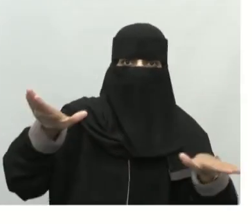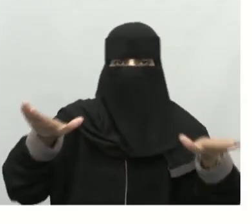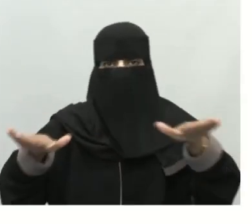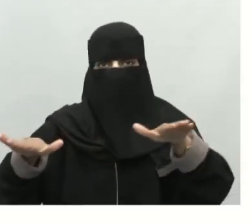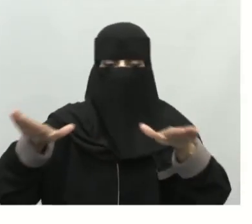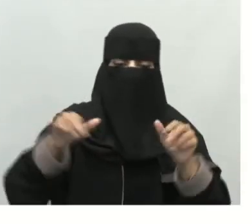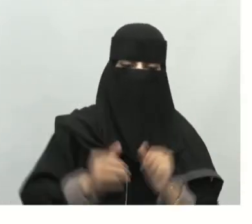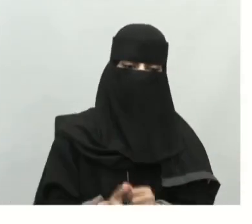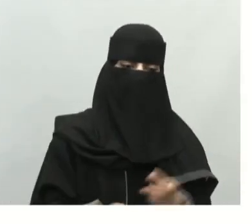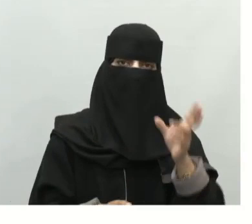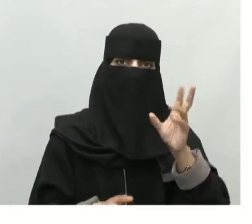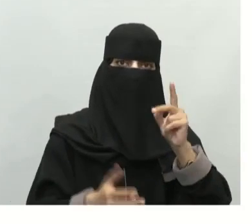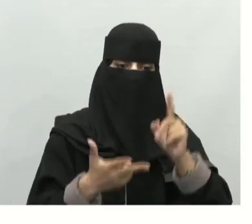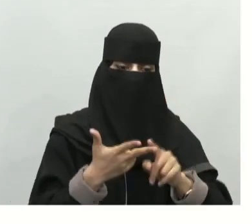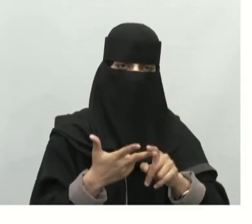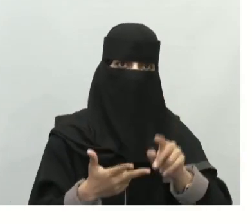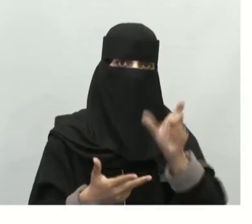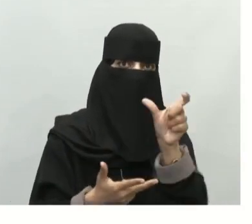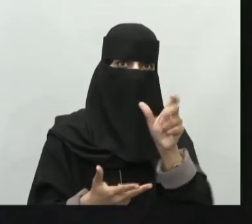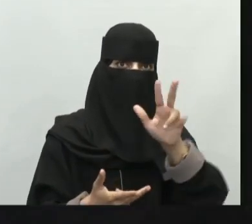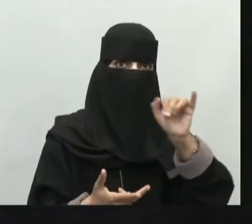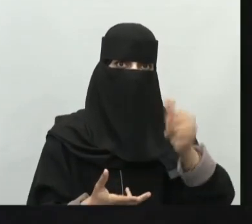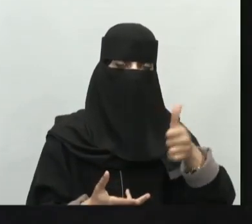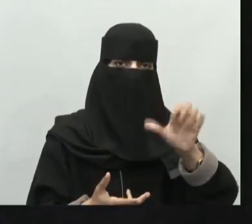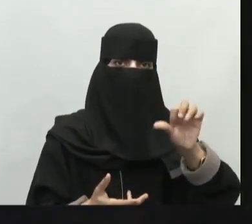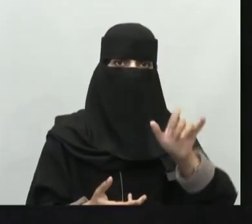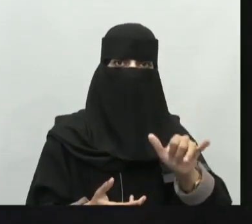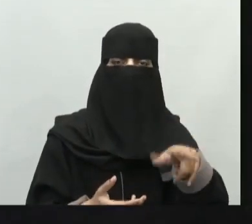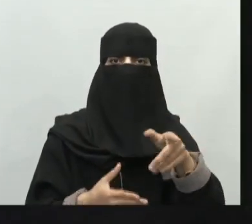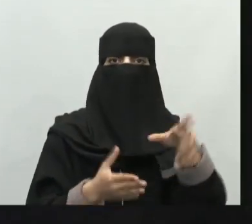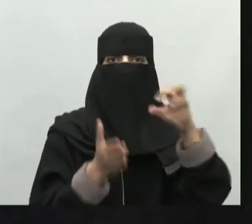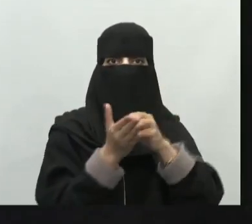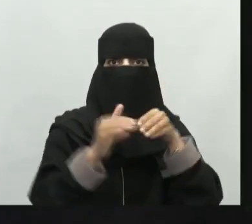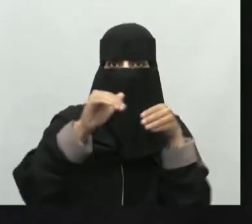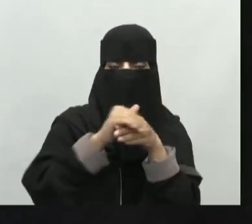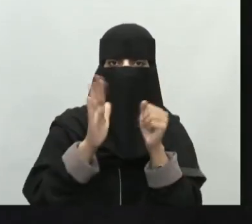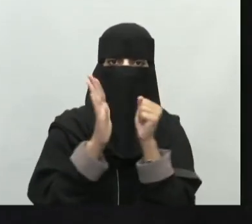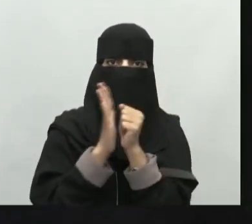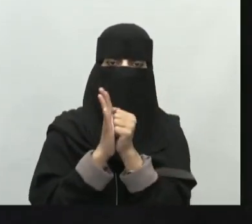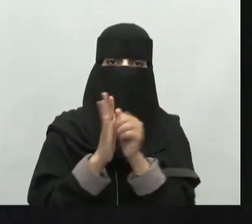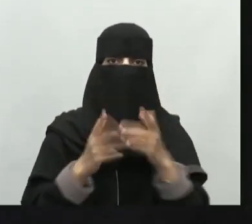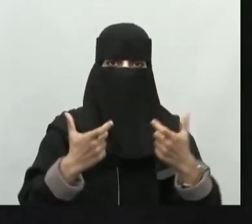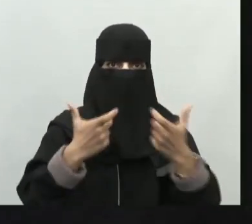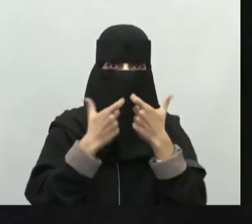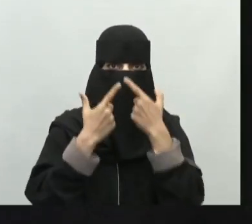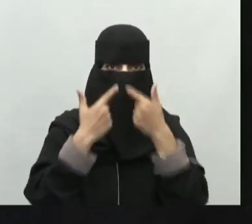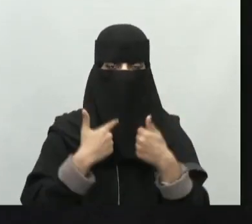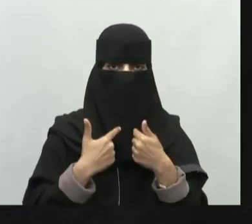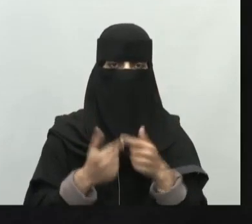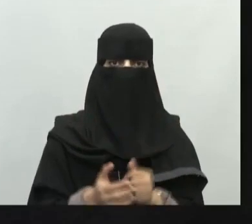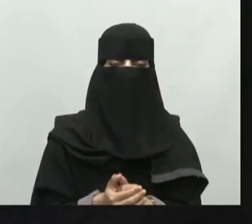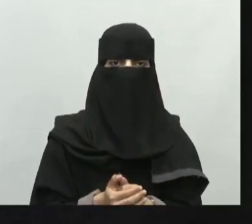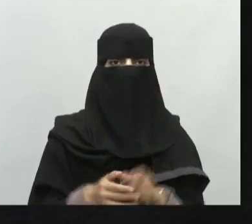الطيران اما الماوى فهو المسكن الذي يعيش فيه المخلوق الحي لحمايته